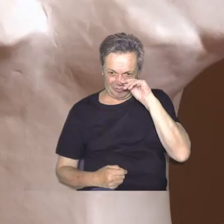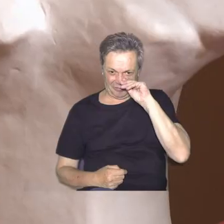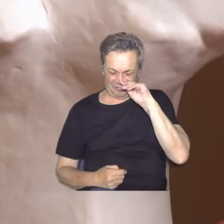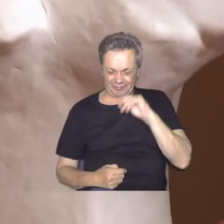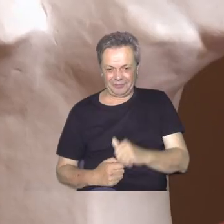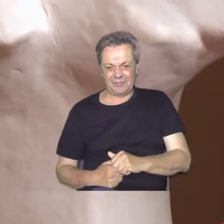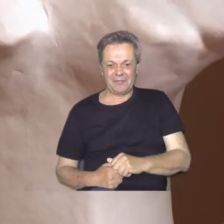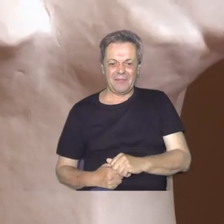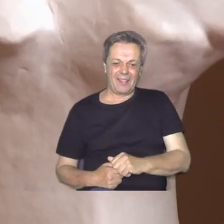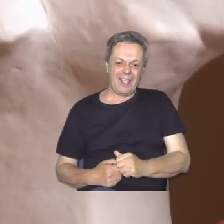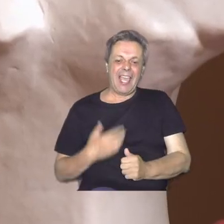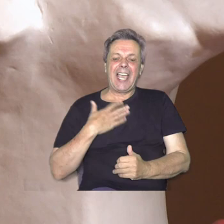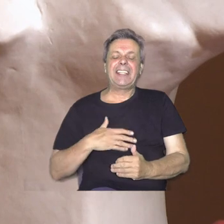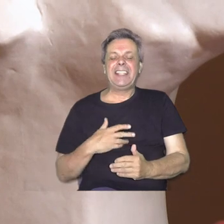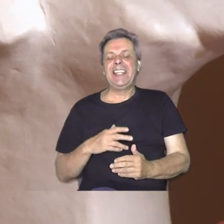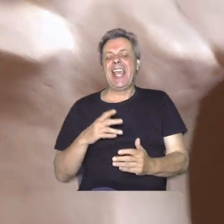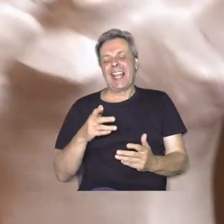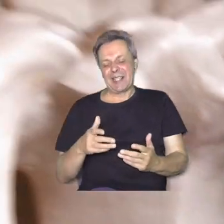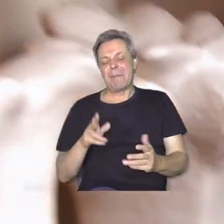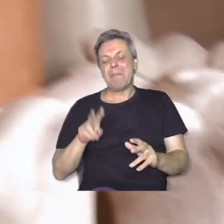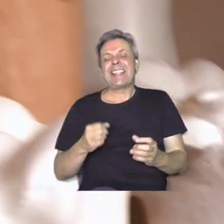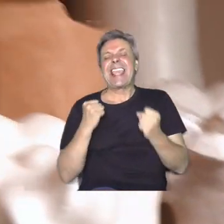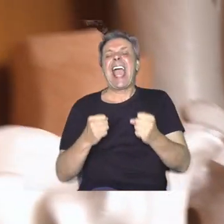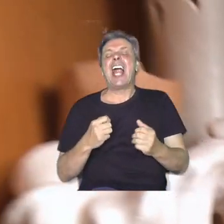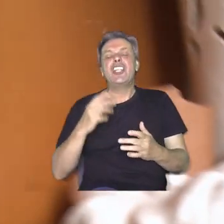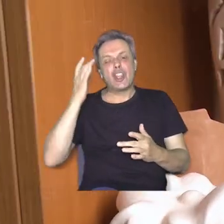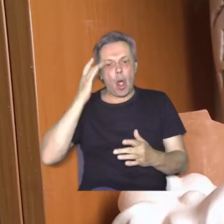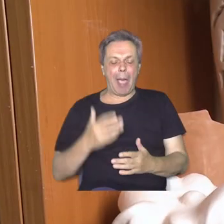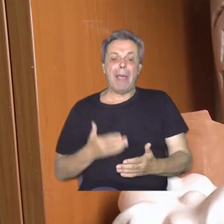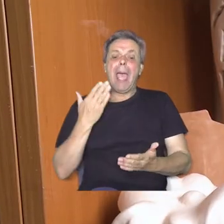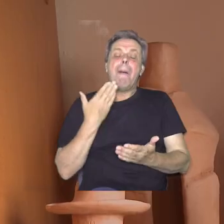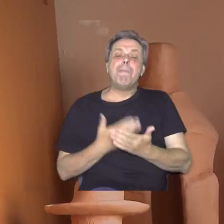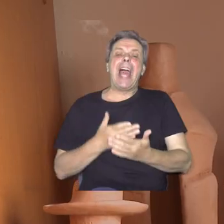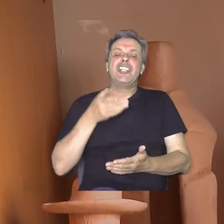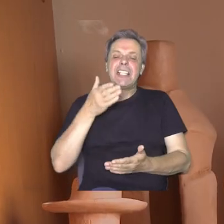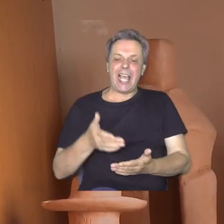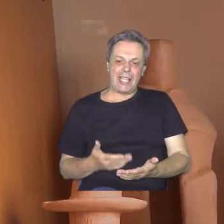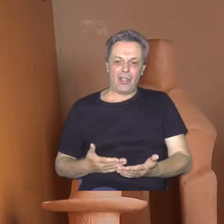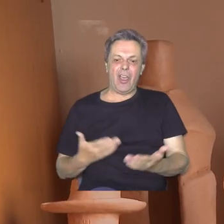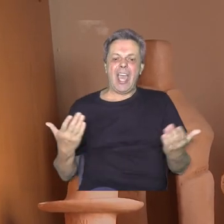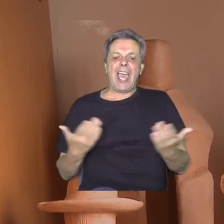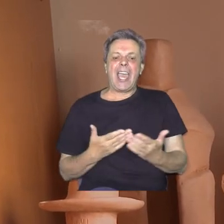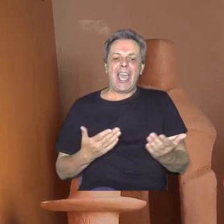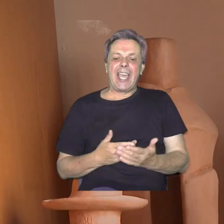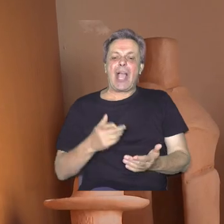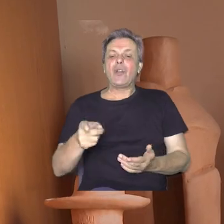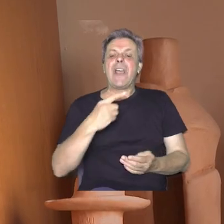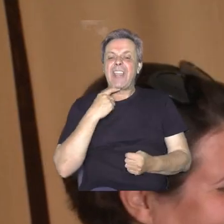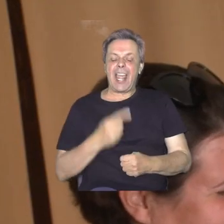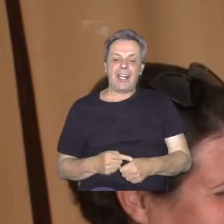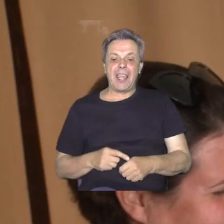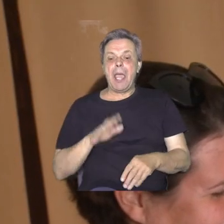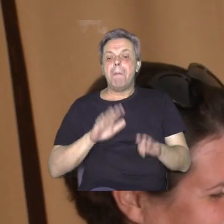Htjela sam dati jači dojam na čemu. Pa baš zato, baš tako kako ste vi